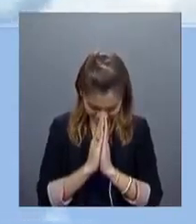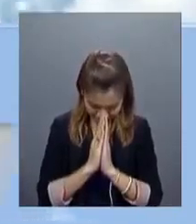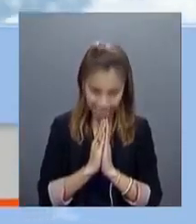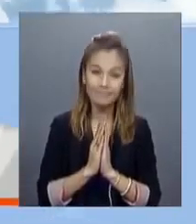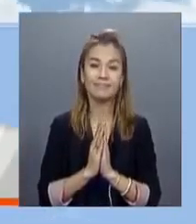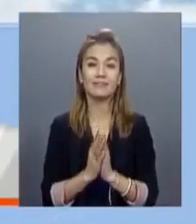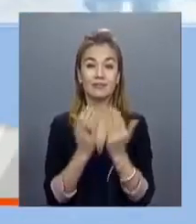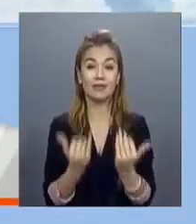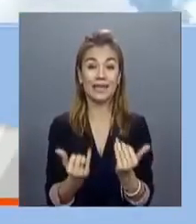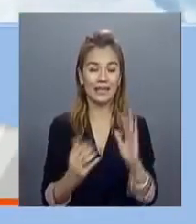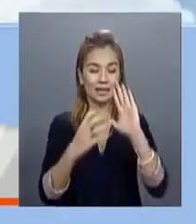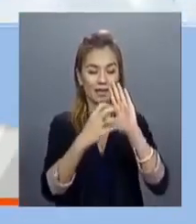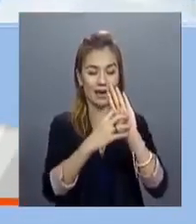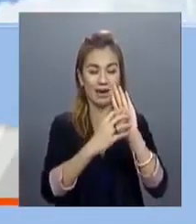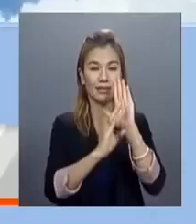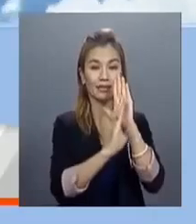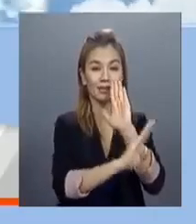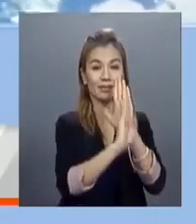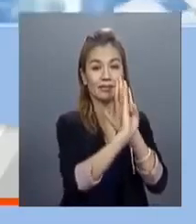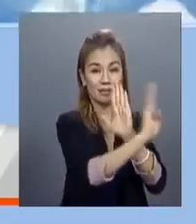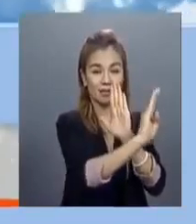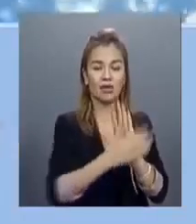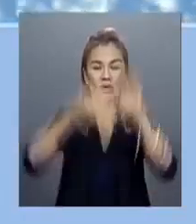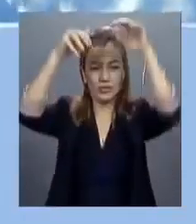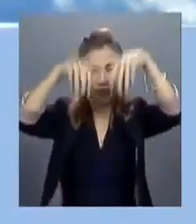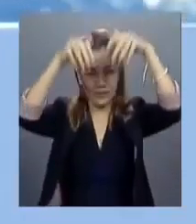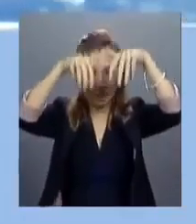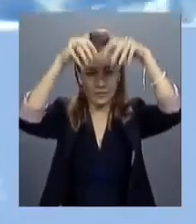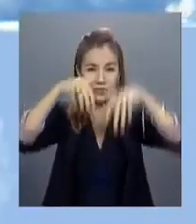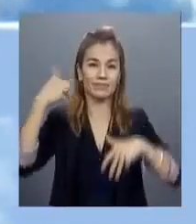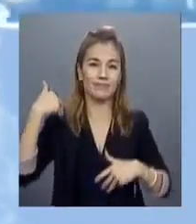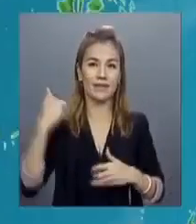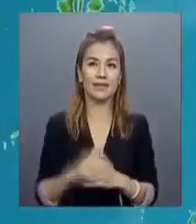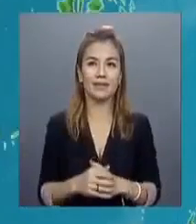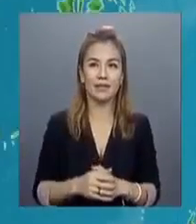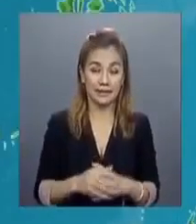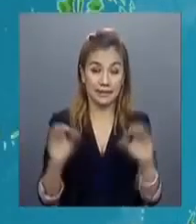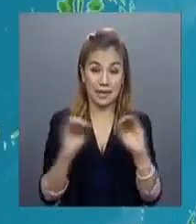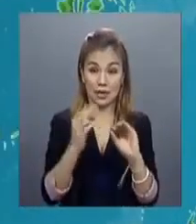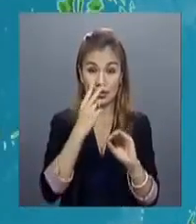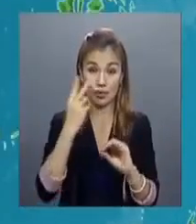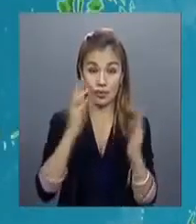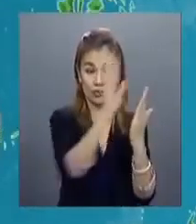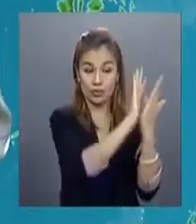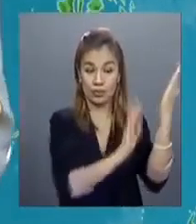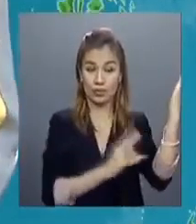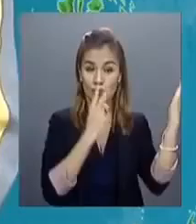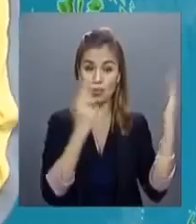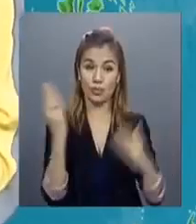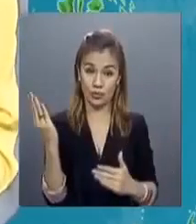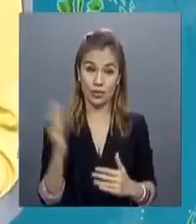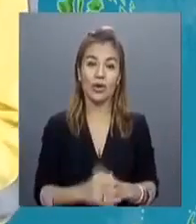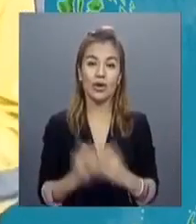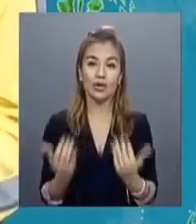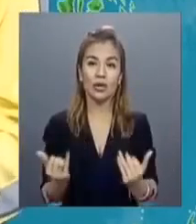วัสดีค่ะวันนี้บริเวณภาคกลางภาคตะวันออกและภาคอีสานจะยังคงมีฝนฟ้าคะนองเกิดขึ้นได้นะคะซึ่งเราดูจากแผนที่อากาศก็จะเห็นว่าในระยะนี้สาเหตุที่ท